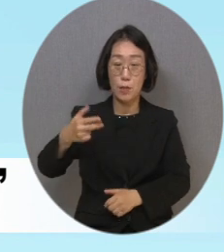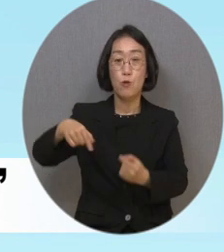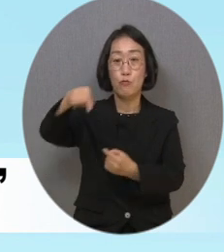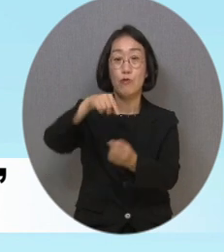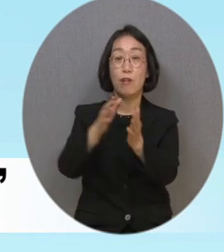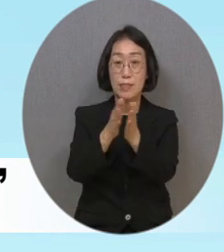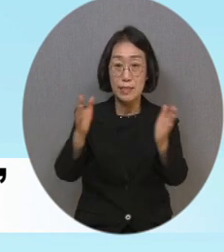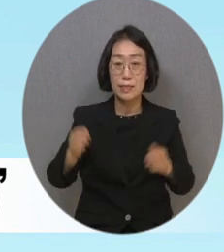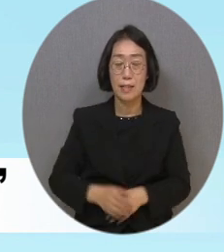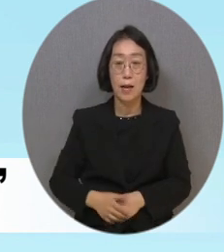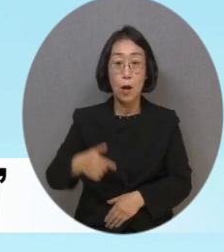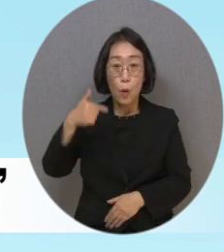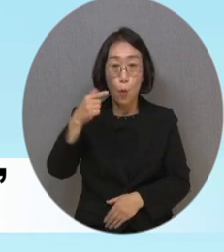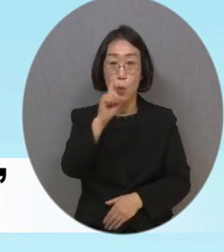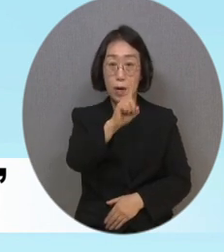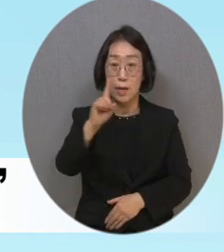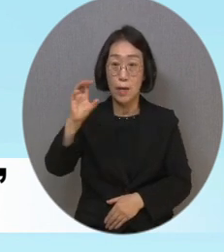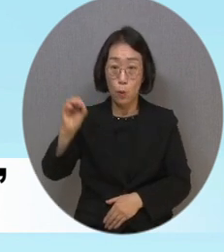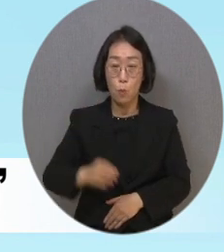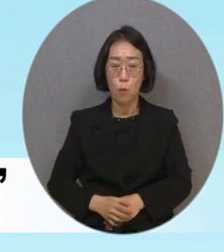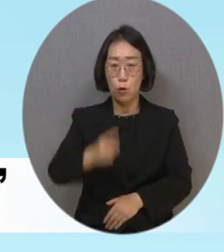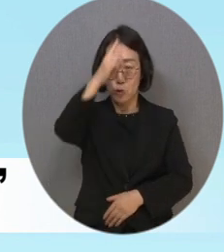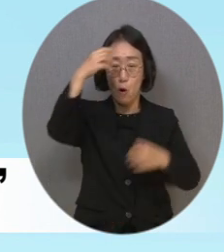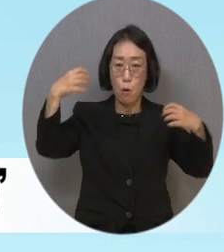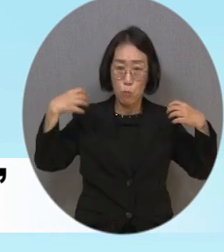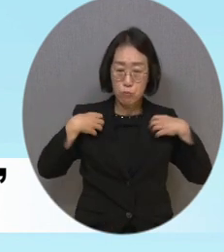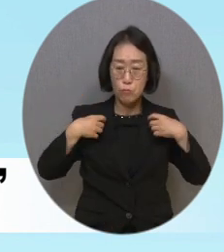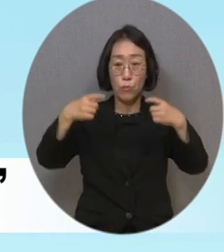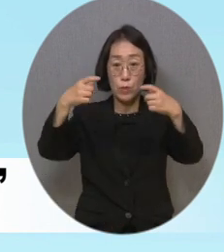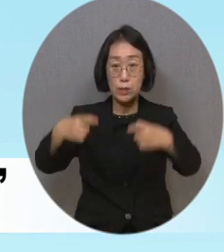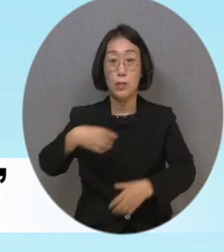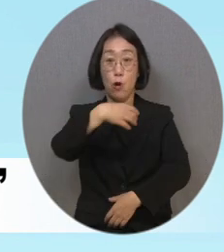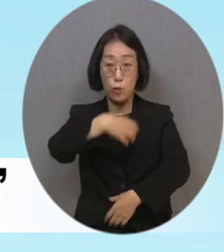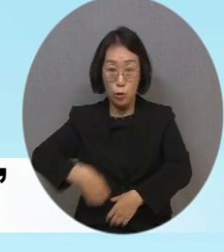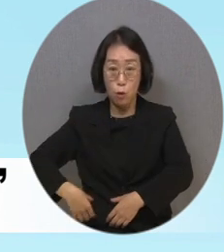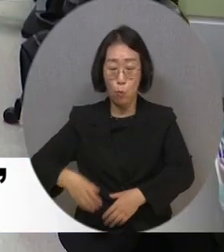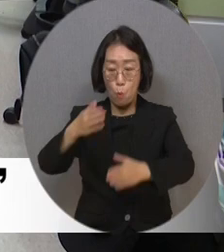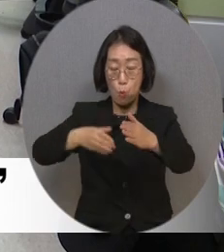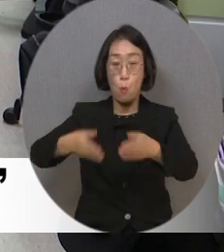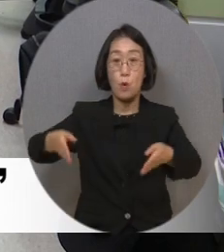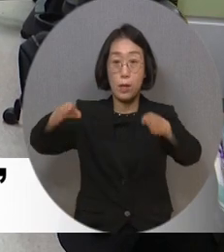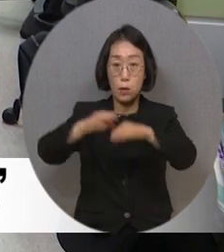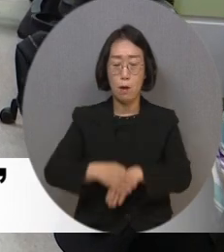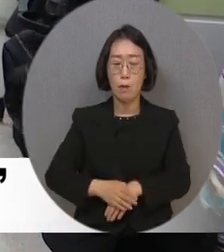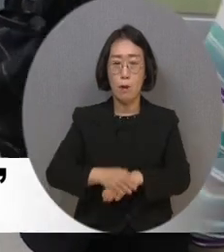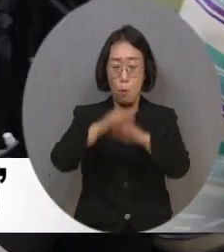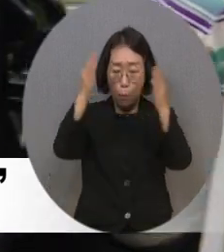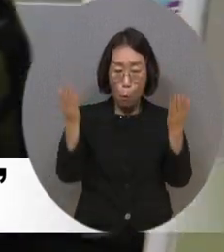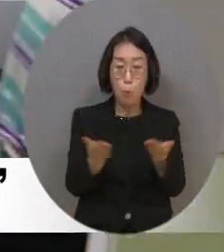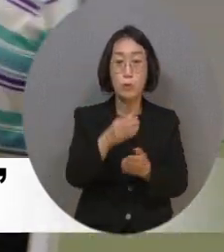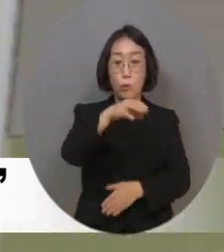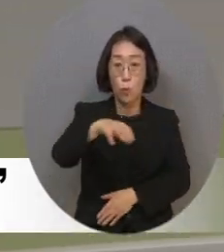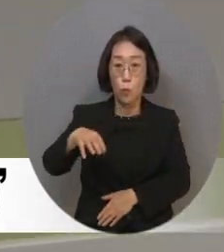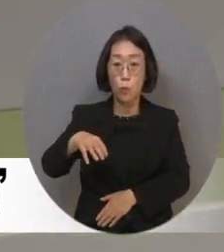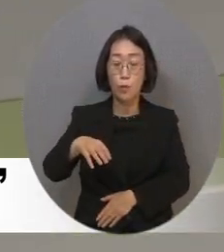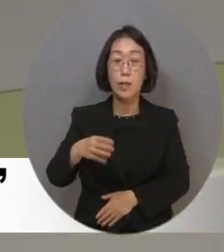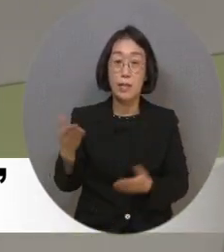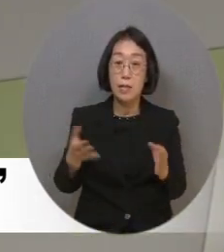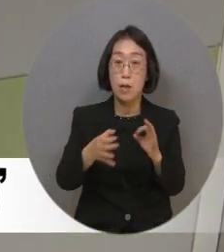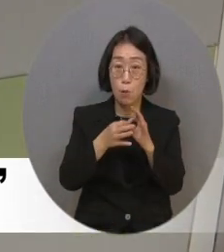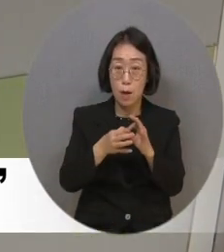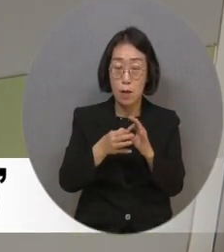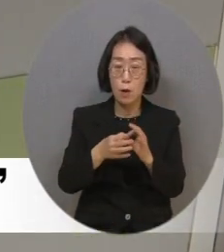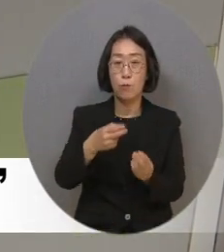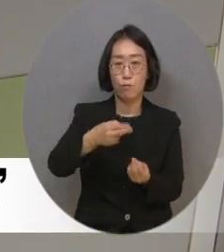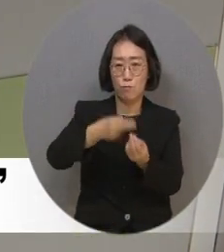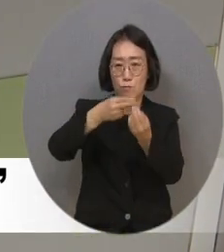국민콜 110은 중앙정부와 지방 자체 단체 공공기관 등 모든 행정 기관의 업무에 대한 데이터베이스를